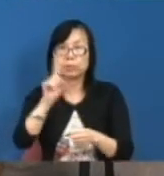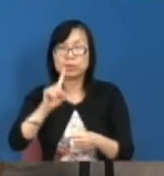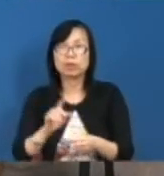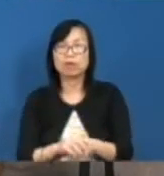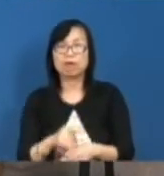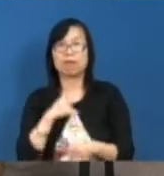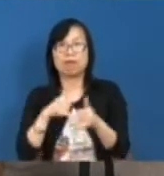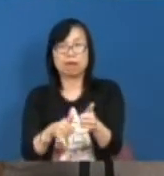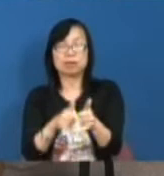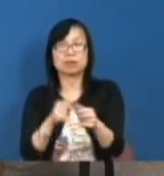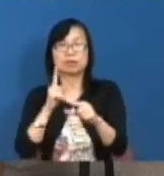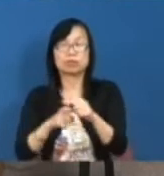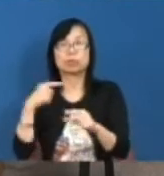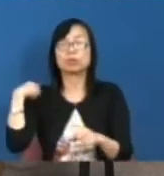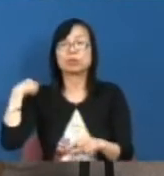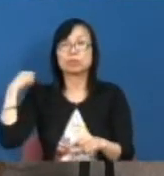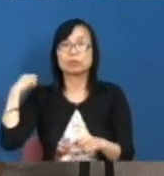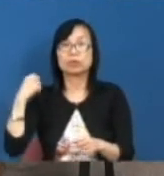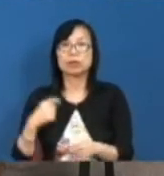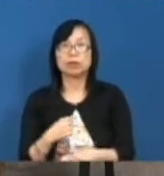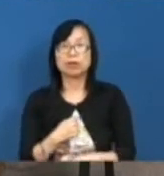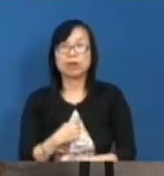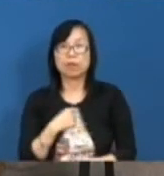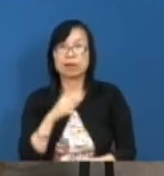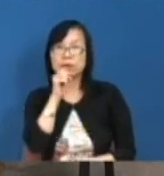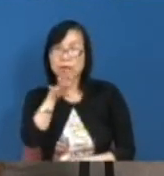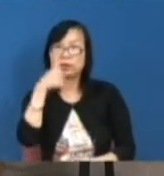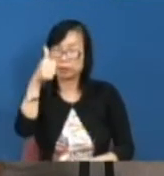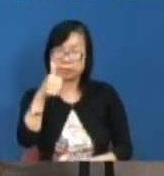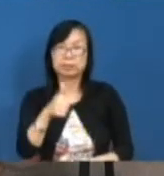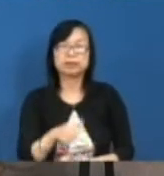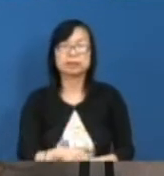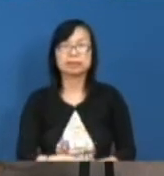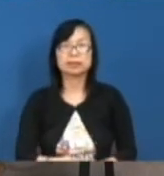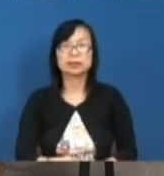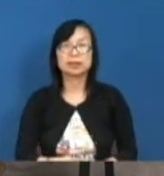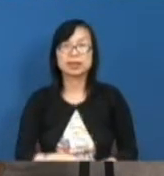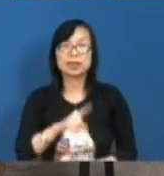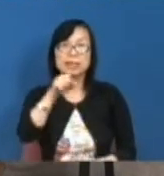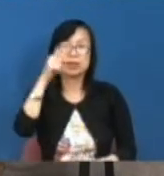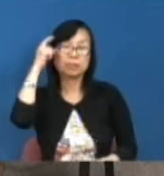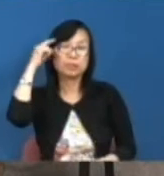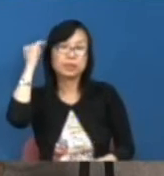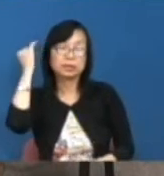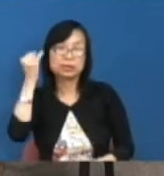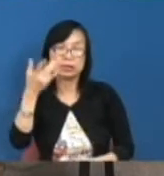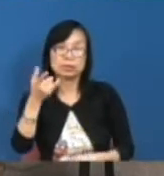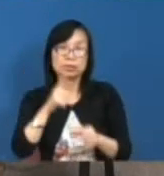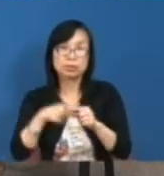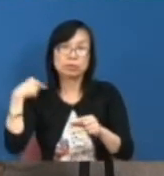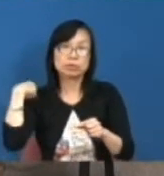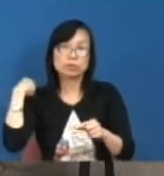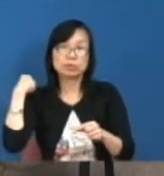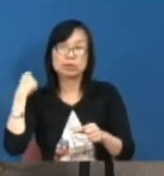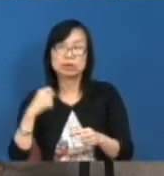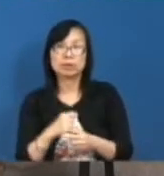我話即係跟中共啦。咁不過我想我講得好，講得好。我話咁你點知中共？是永遠萬